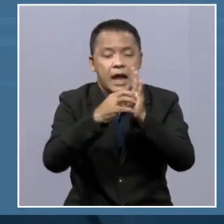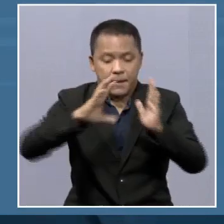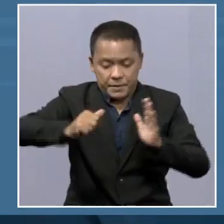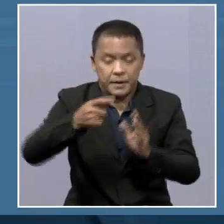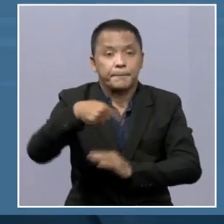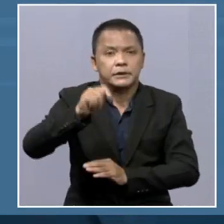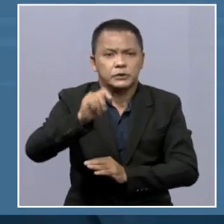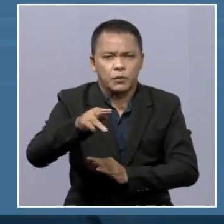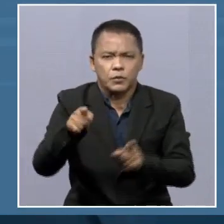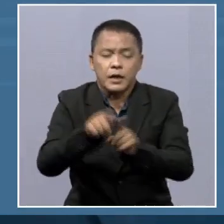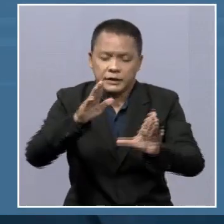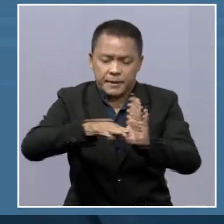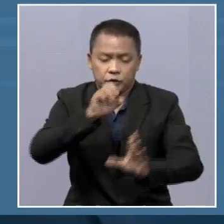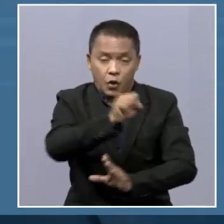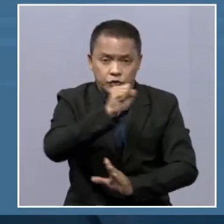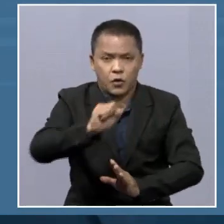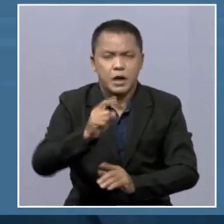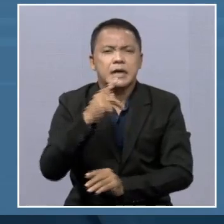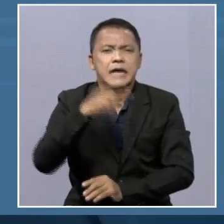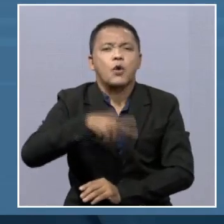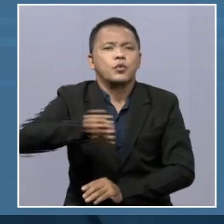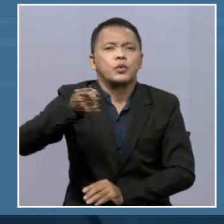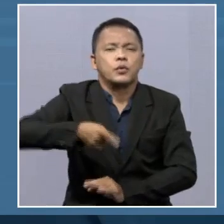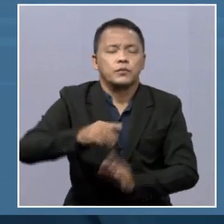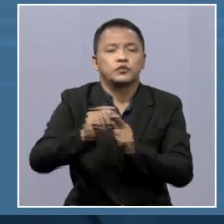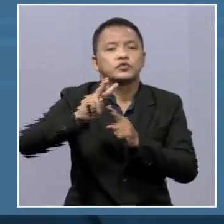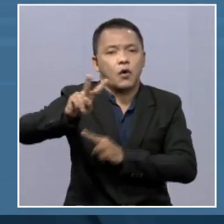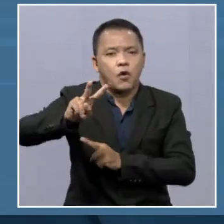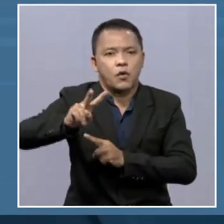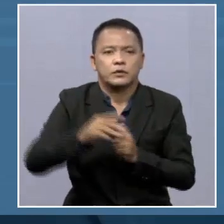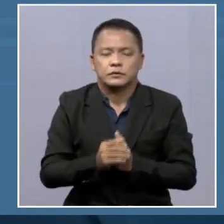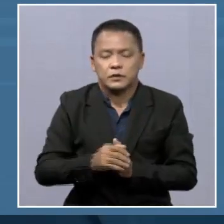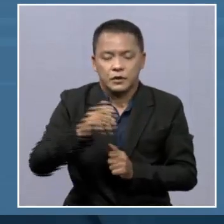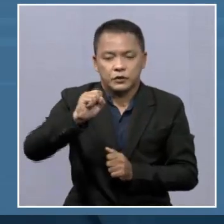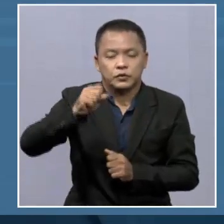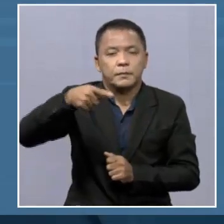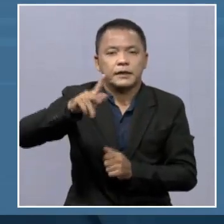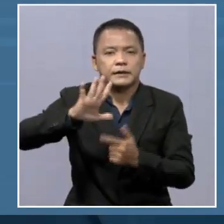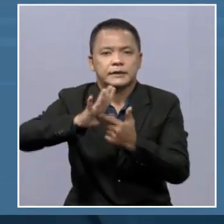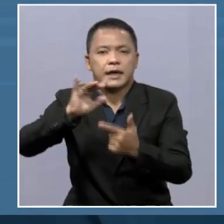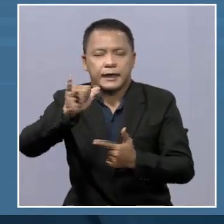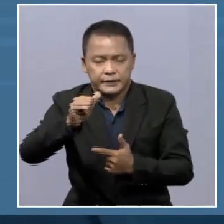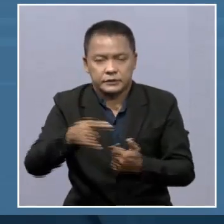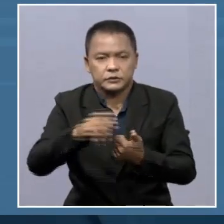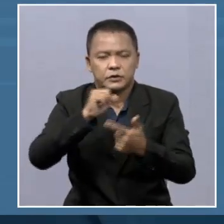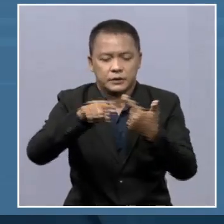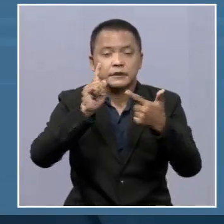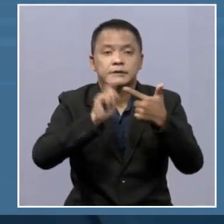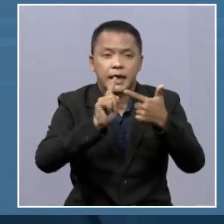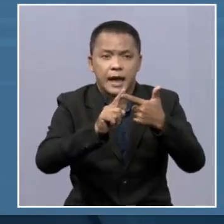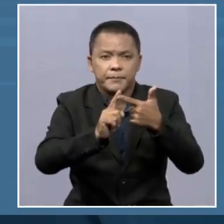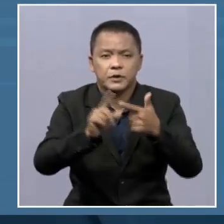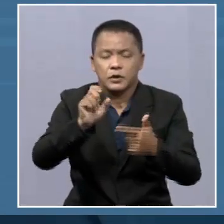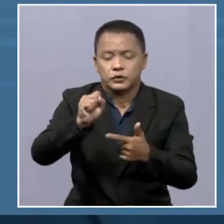ทุมเป็นผู้สมัครสสหน้าเก่าก็คือเขต2สุภชัยนบขำสสปทุมธานีเขต3สุ